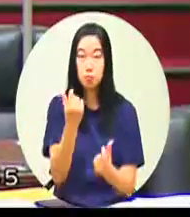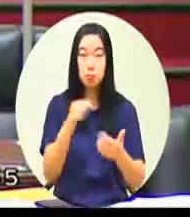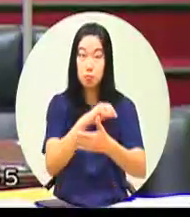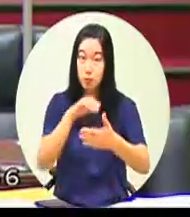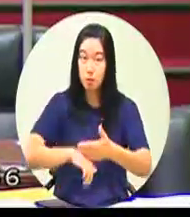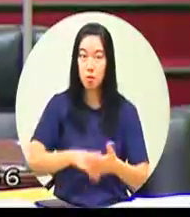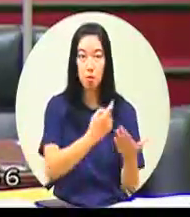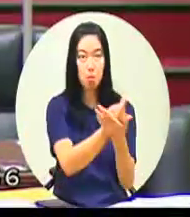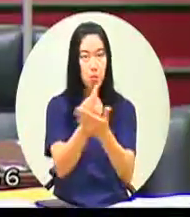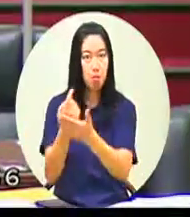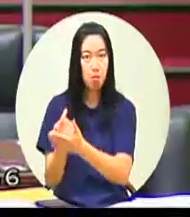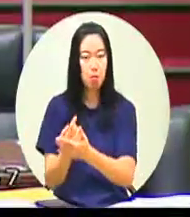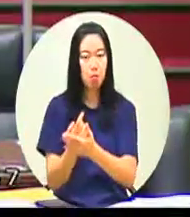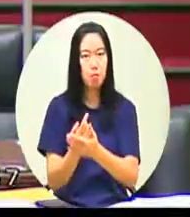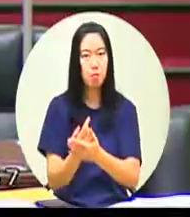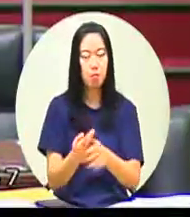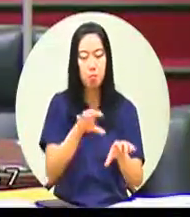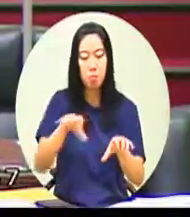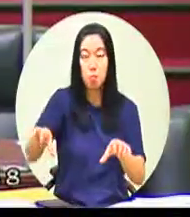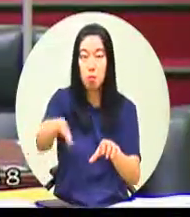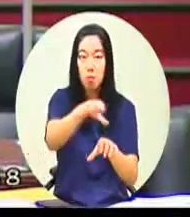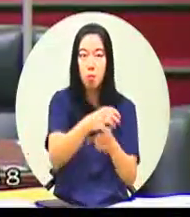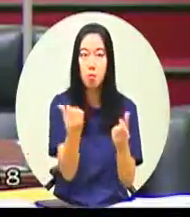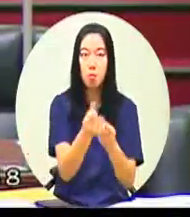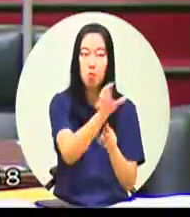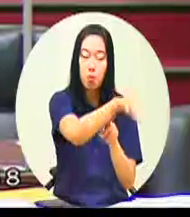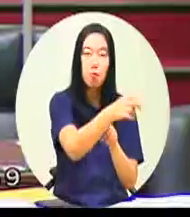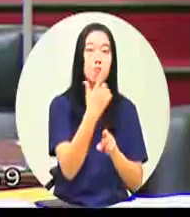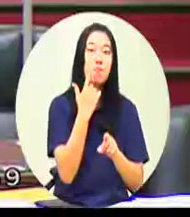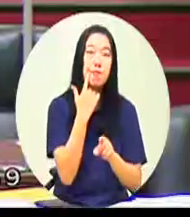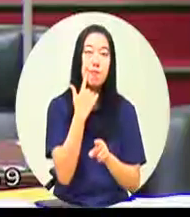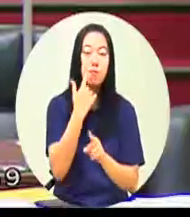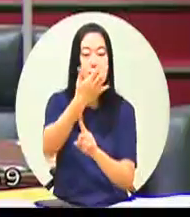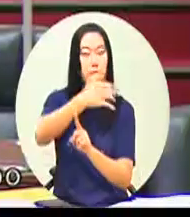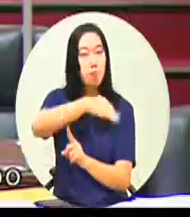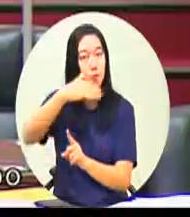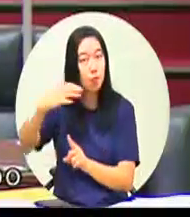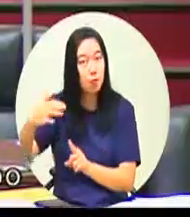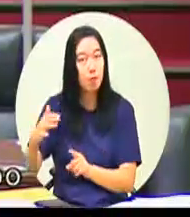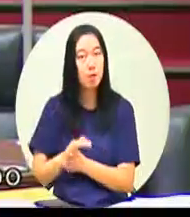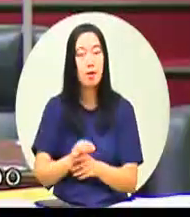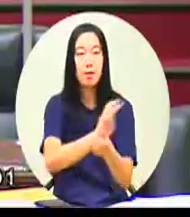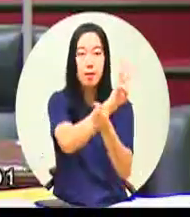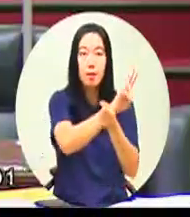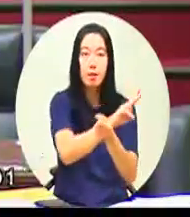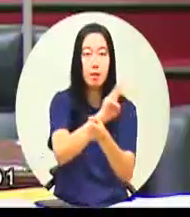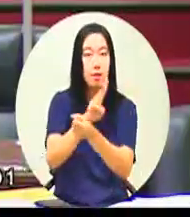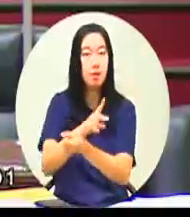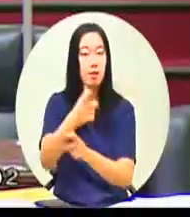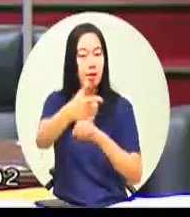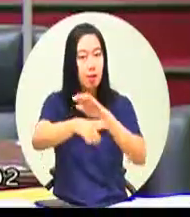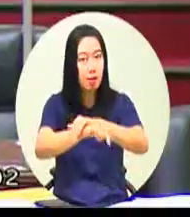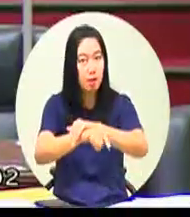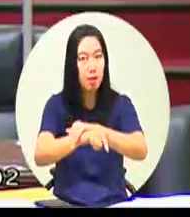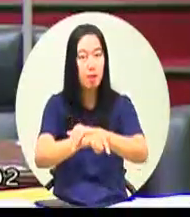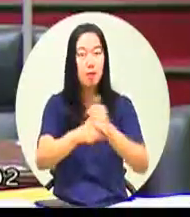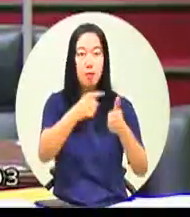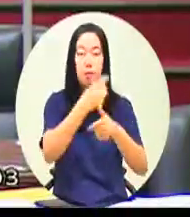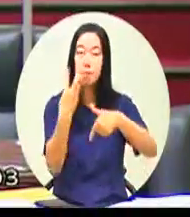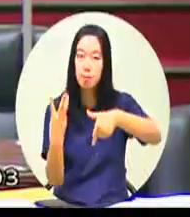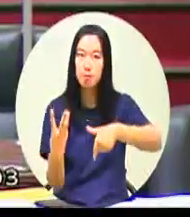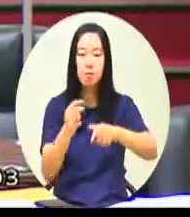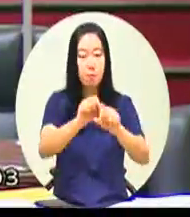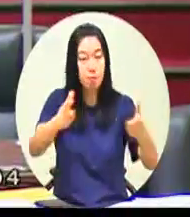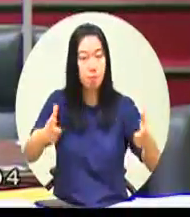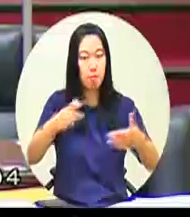每一个地区美农旗山山林甲仙六龟，包括